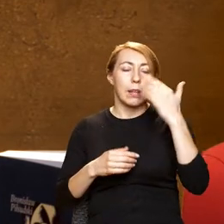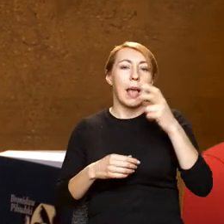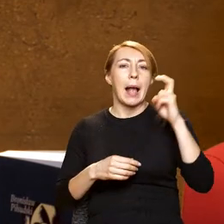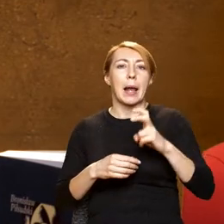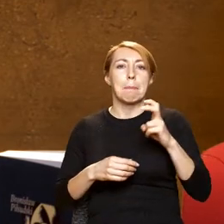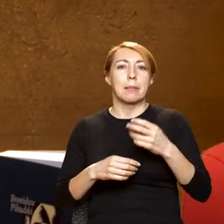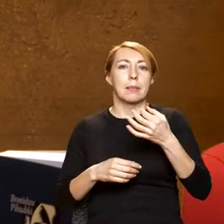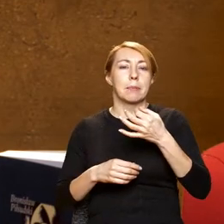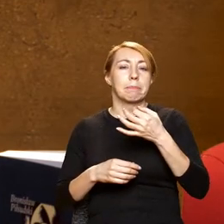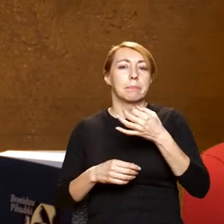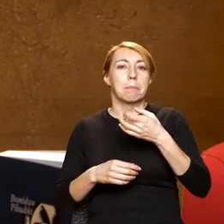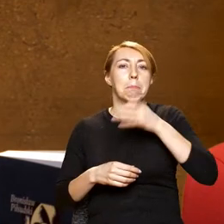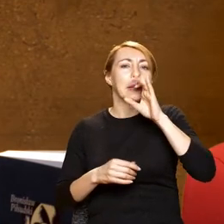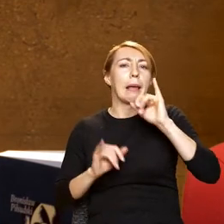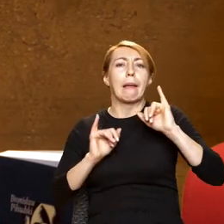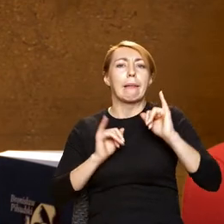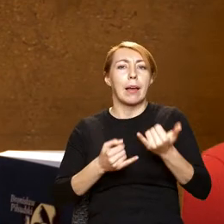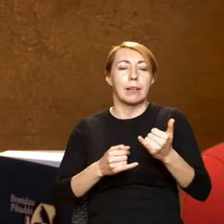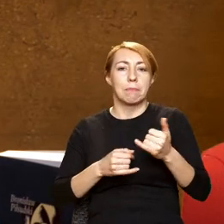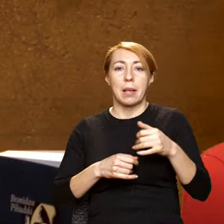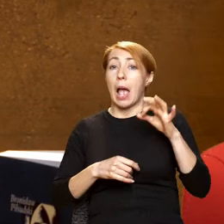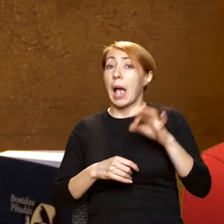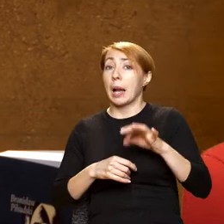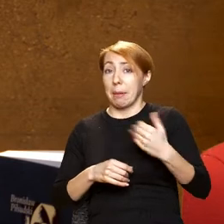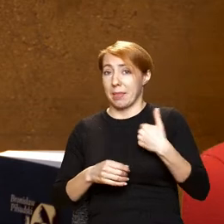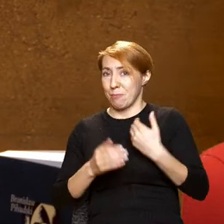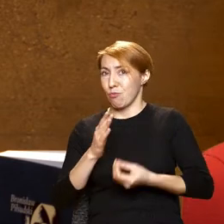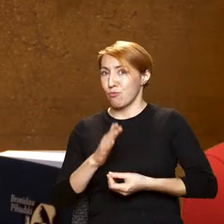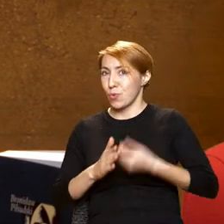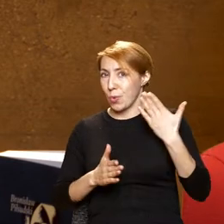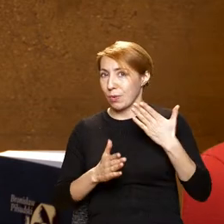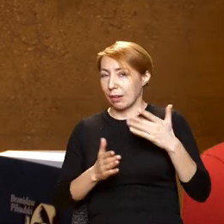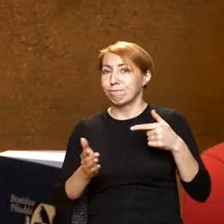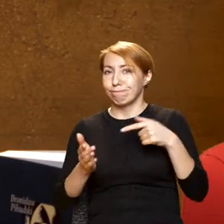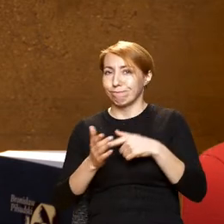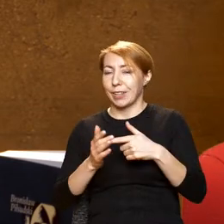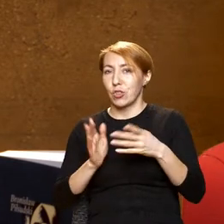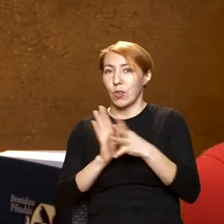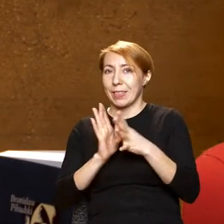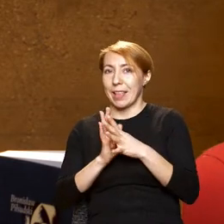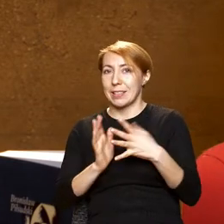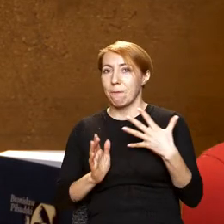pili herbatę. Herbata była dosyć droga w XIX wieku.